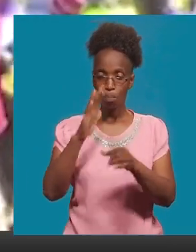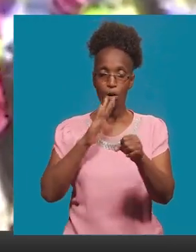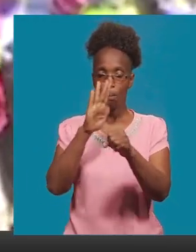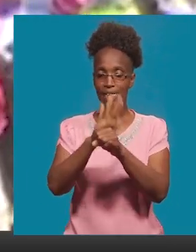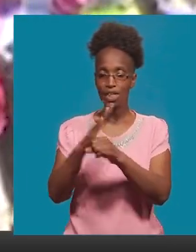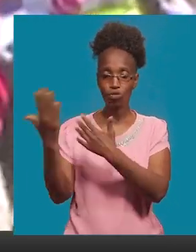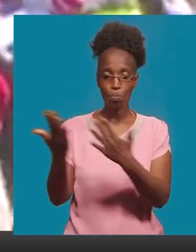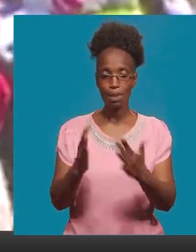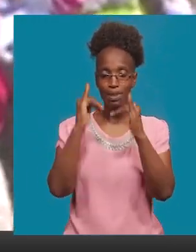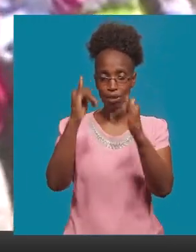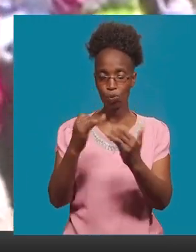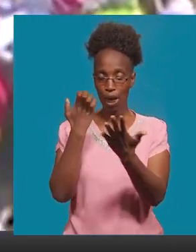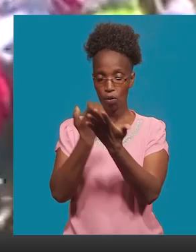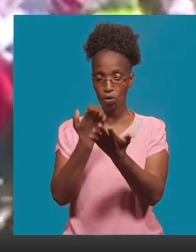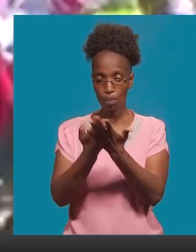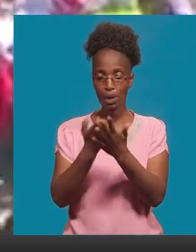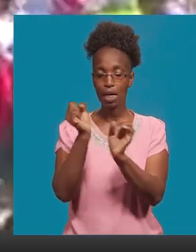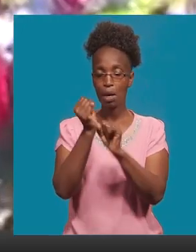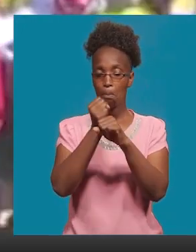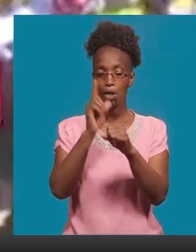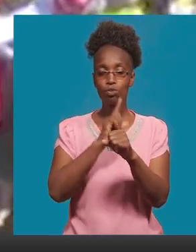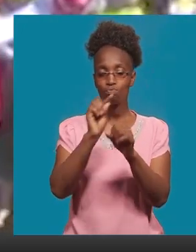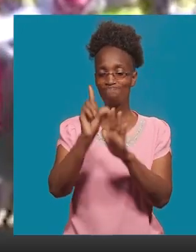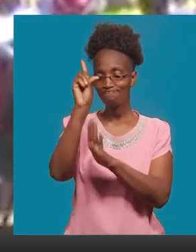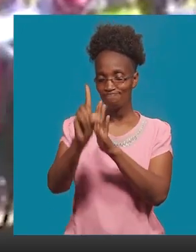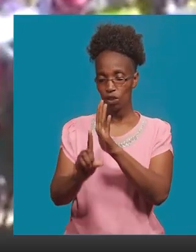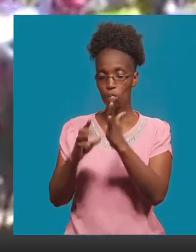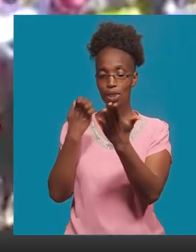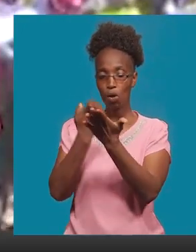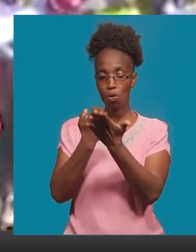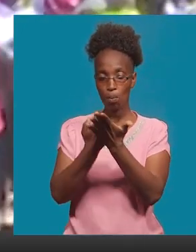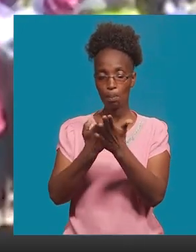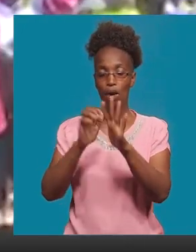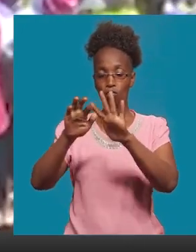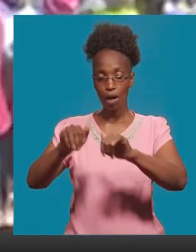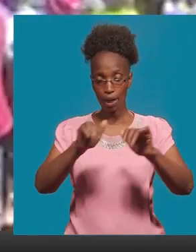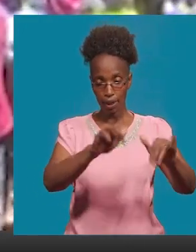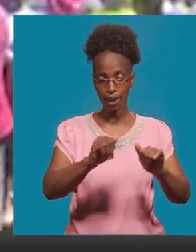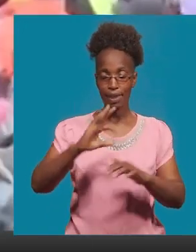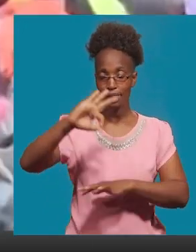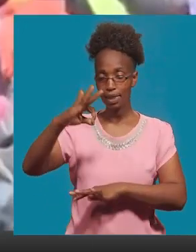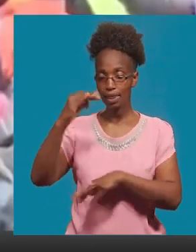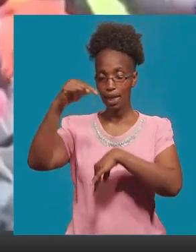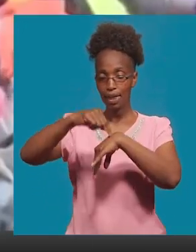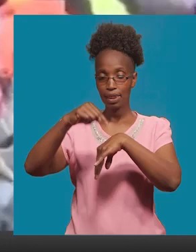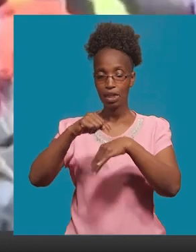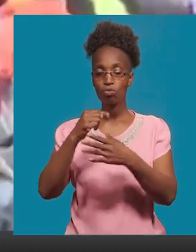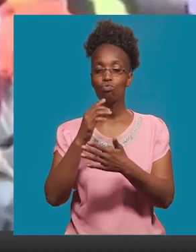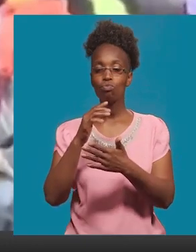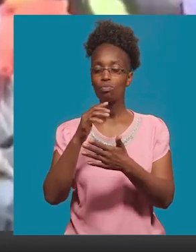malengo waliokuwa nayo kwa kuhakikisha wanapunguza gharama ya ukulima. La